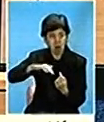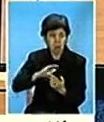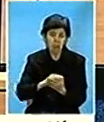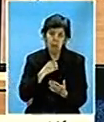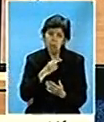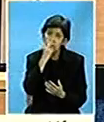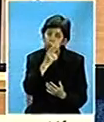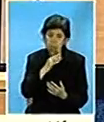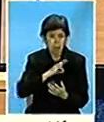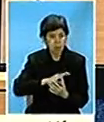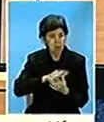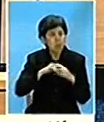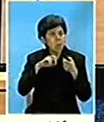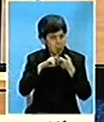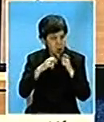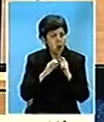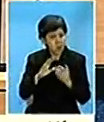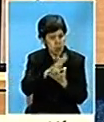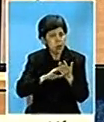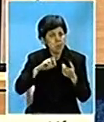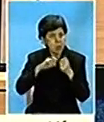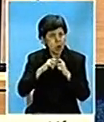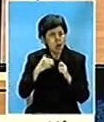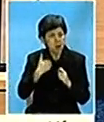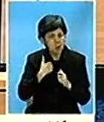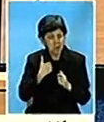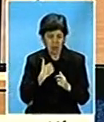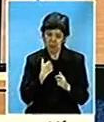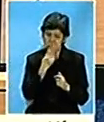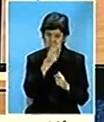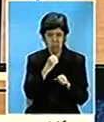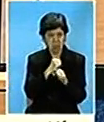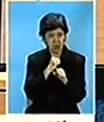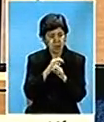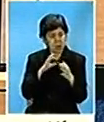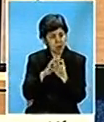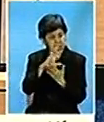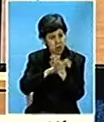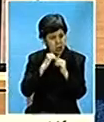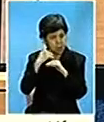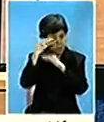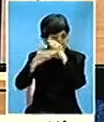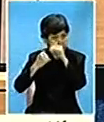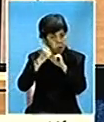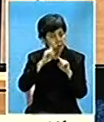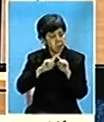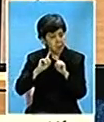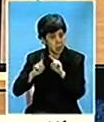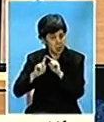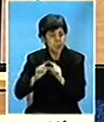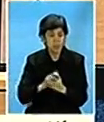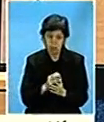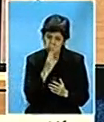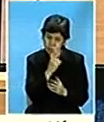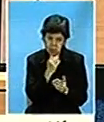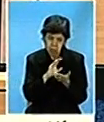ถือว่าเป็นปัญหาหลักที่สำคัญของประเทศและมีผลต่อการพัฒนาของประเทศในทุกด้านในปัจจุบันกลับได้รับการ